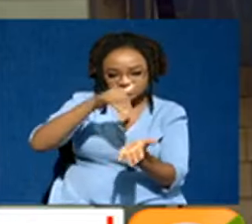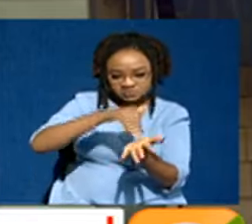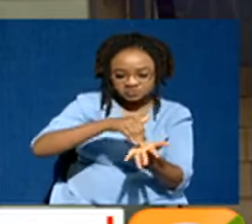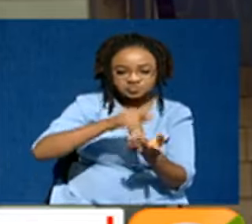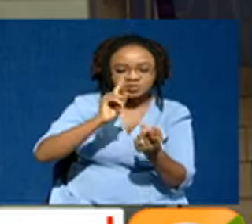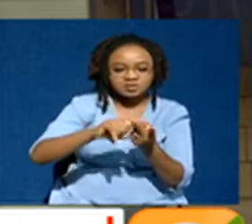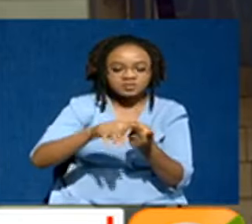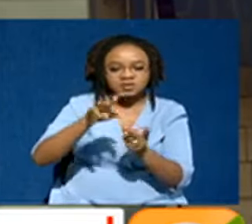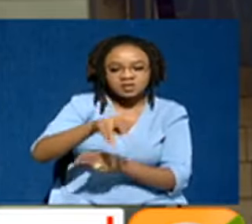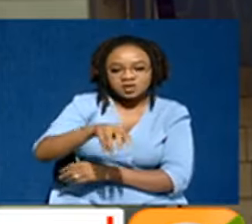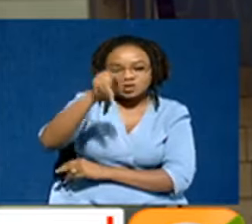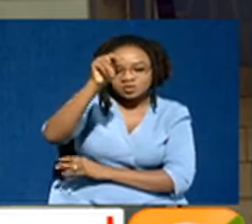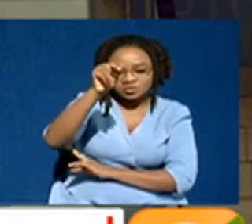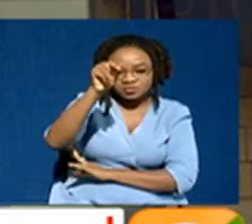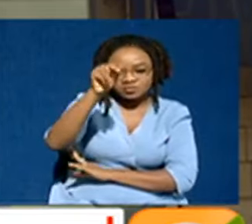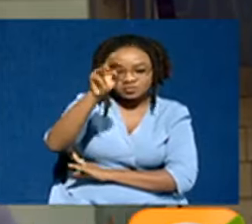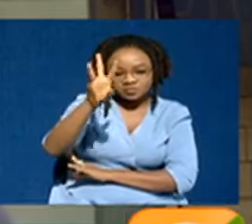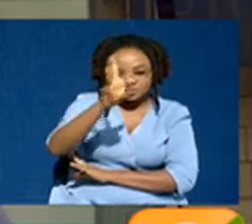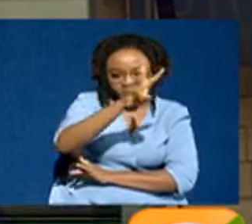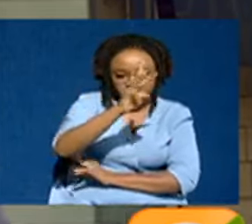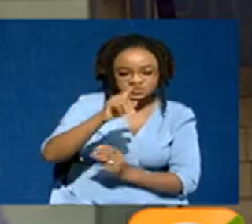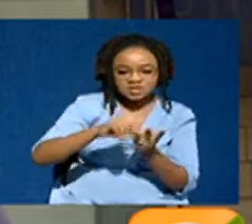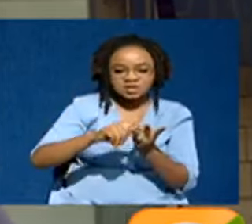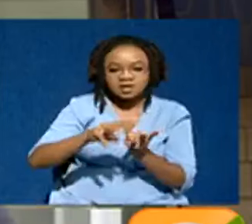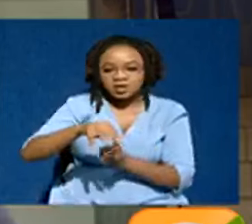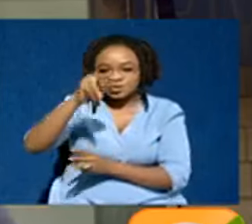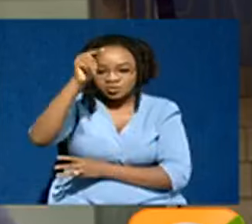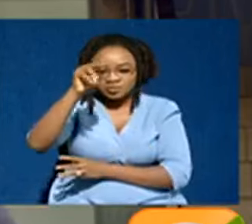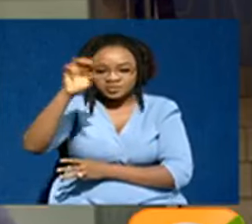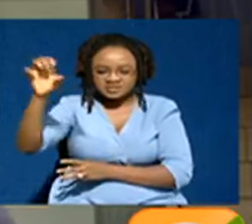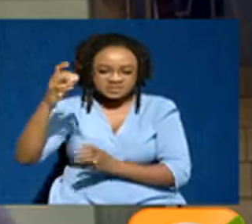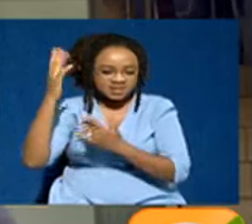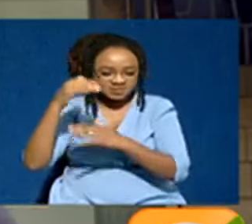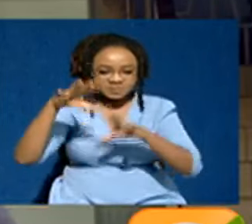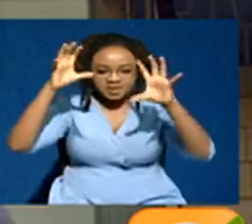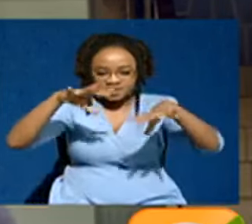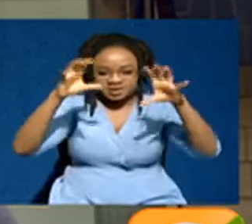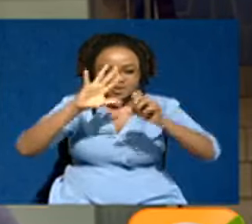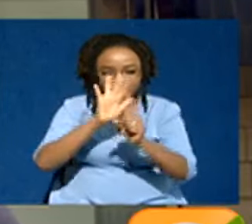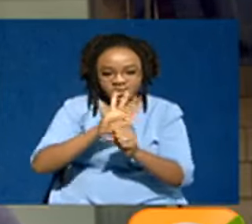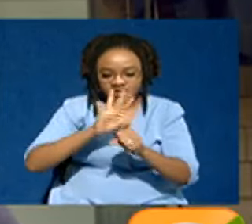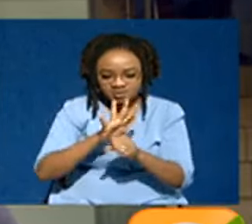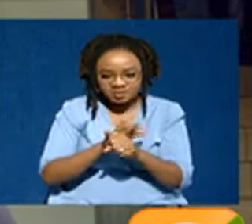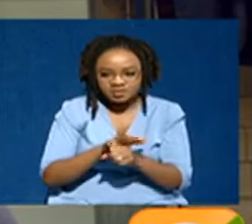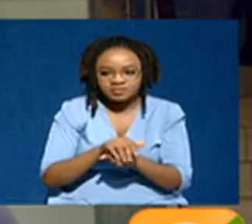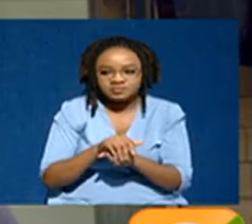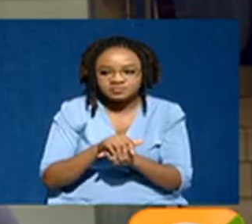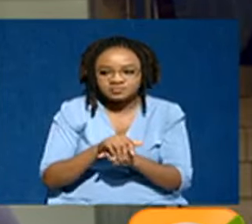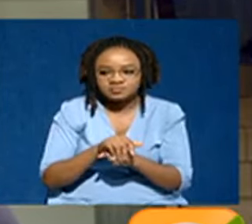za juu upande wa magharibi, huko ndio tunatarajia mvua ikue kwa wingi. Na